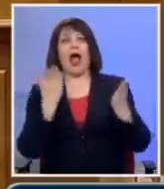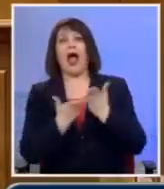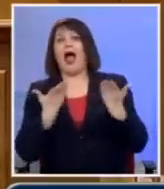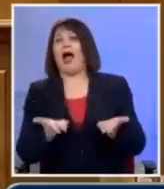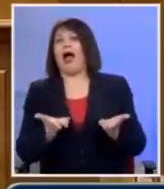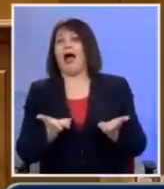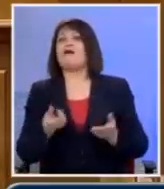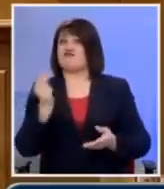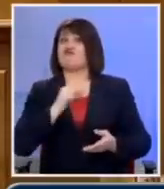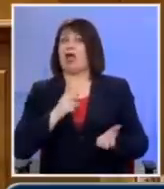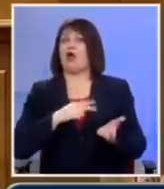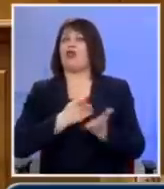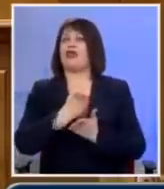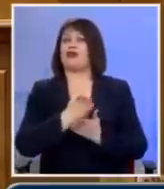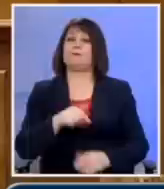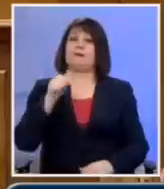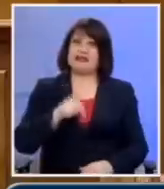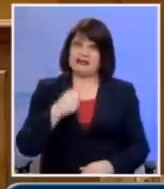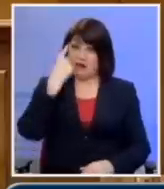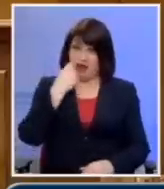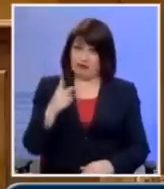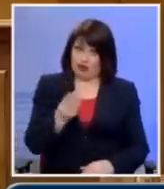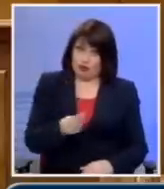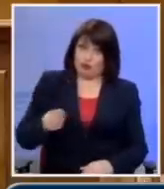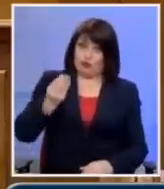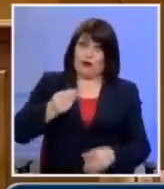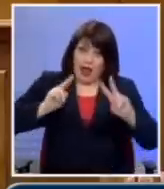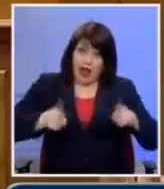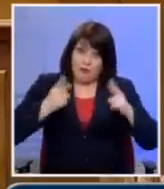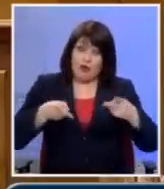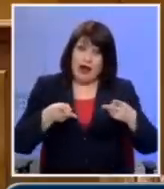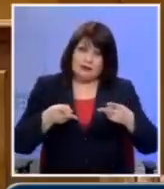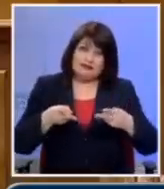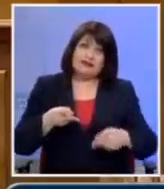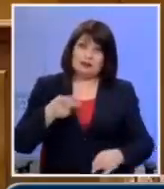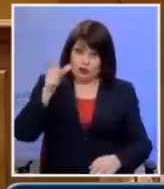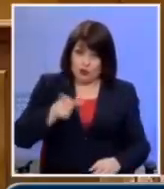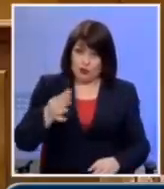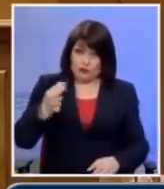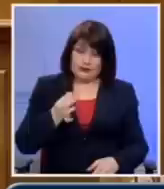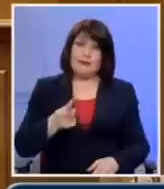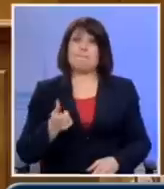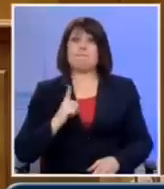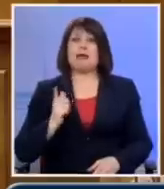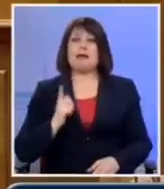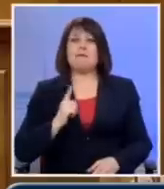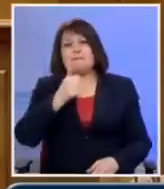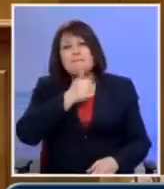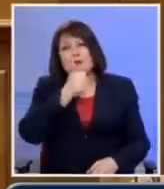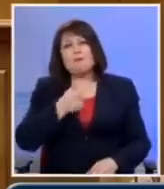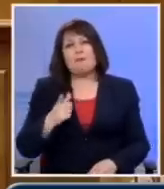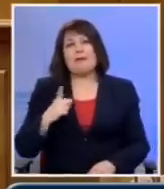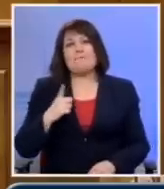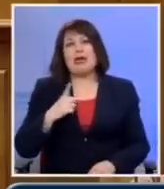μας αποκαλύψατε, ξεπερνώντας τον εαυτό σας, ότι όχι μόνο καρτερικά παραμονεύετε την